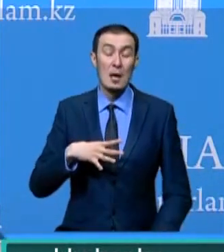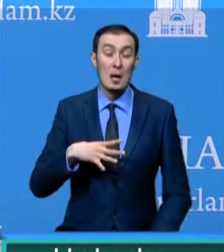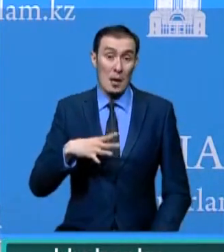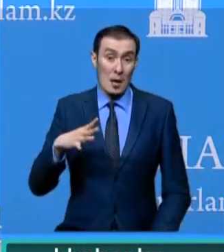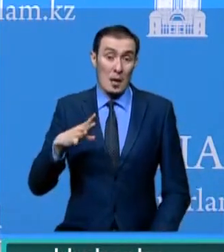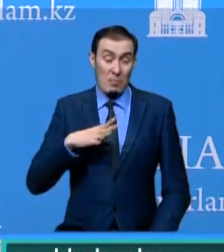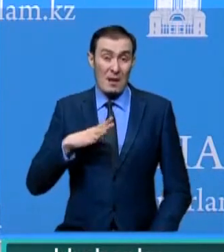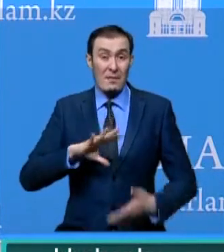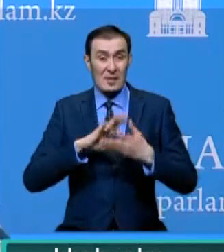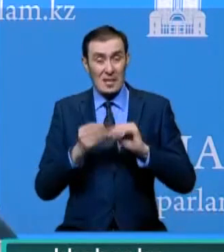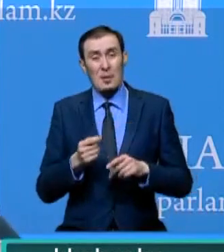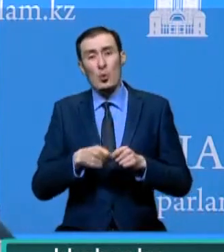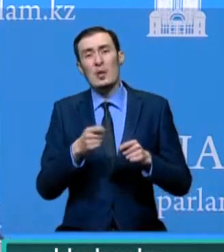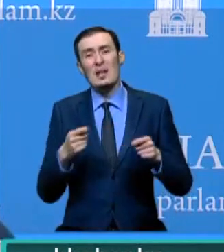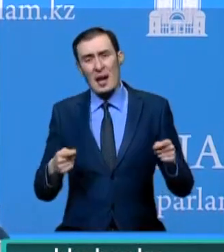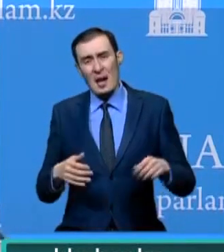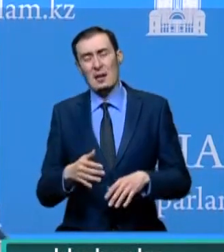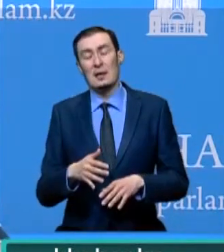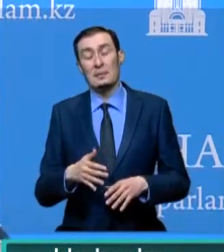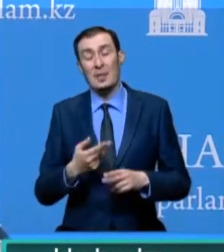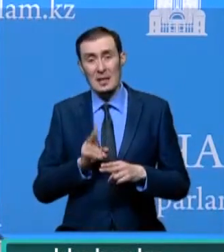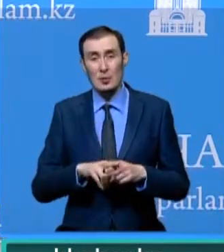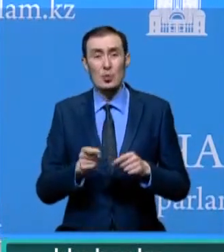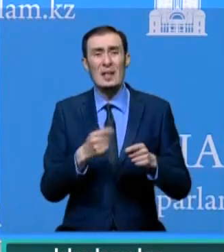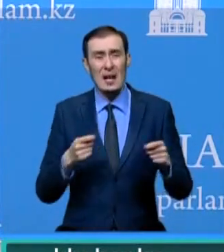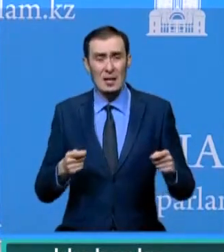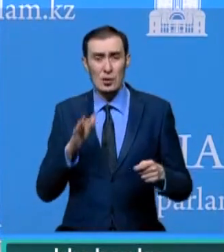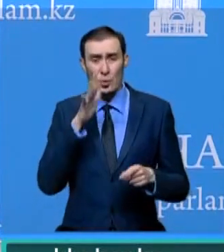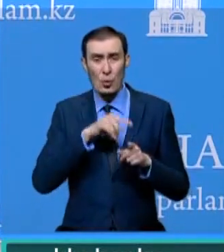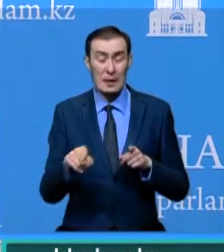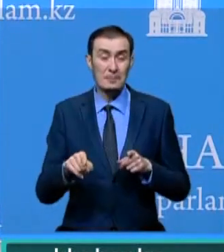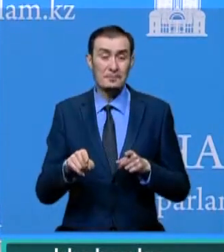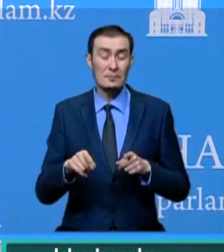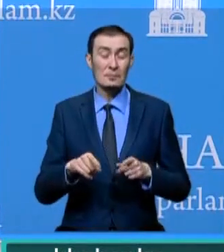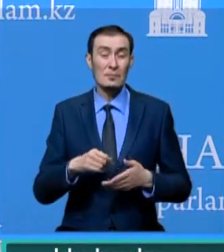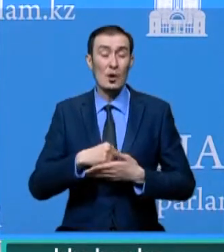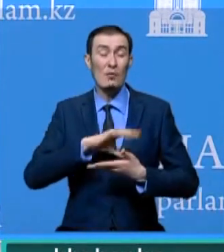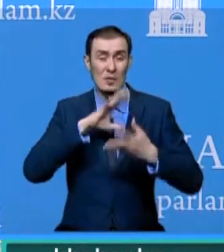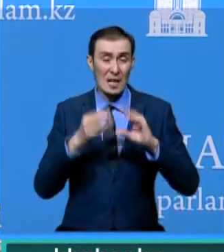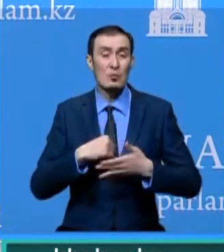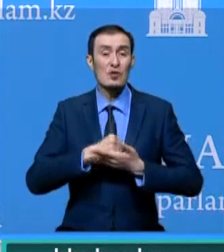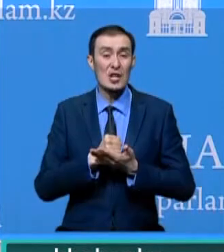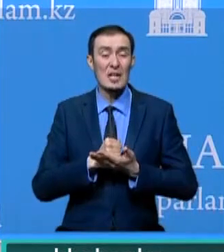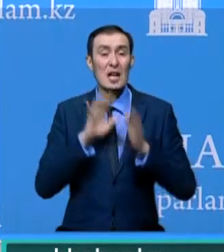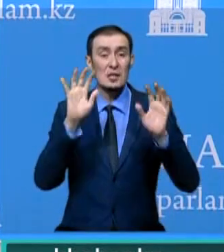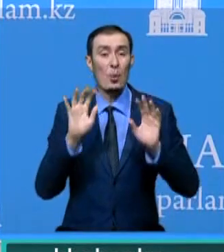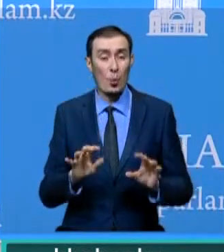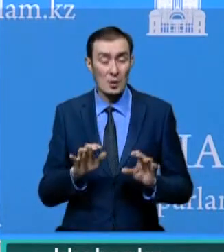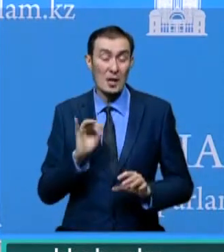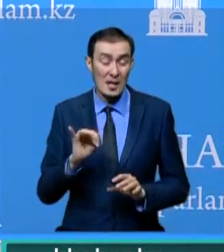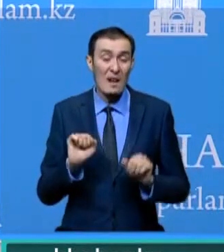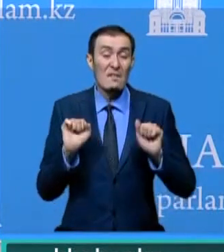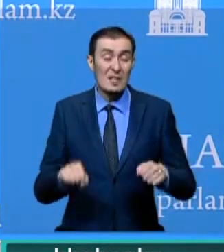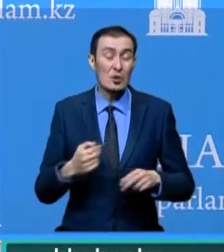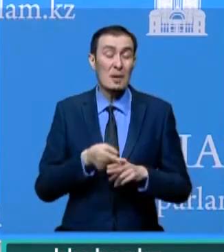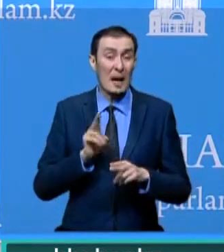В целом, это удлиняет. Вот я хочу сказать, что это удлиняет срок в целом утверждения законопроекта. И, возможно,